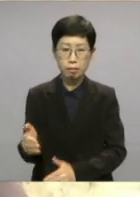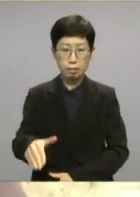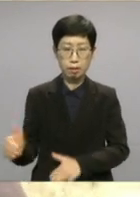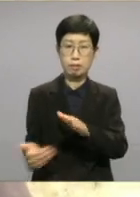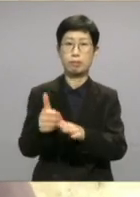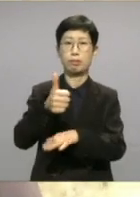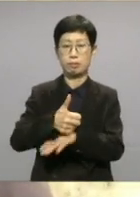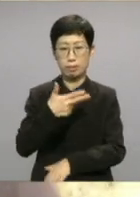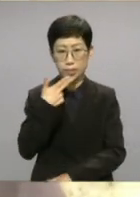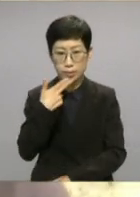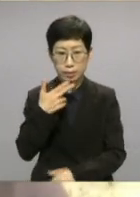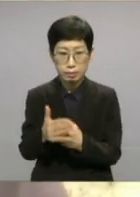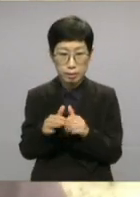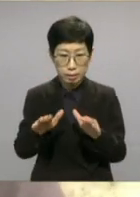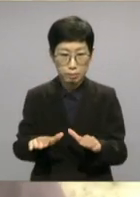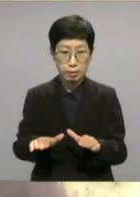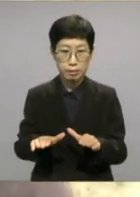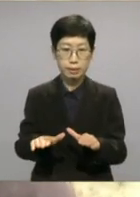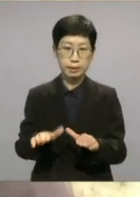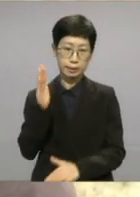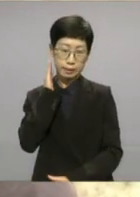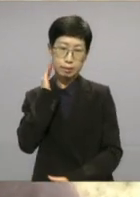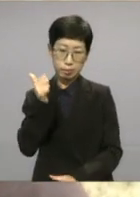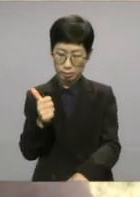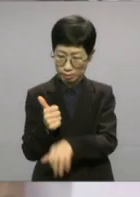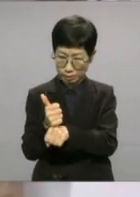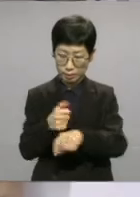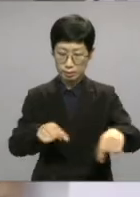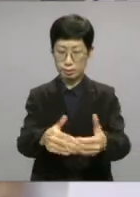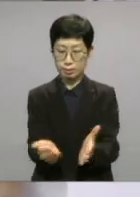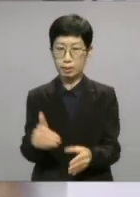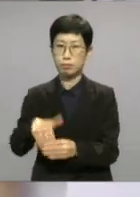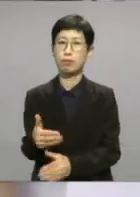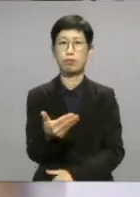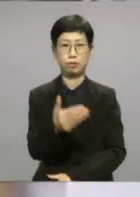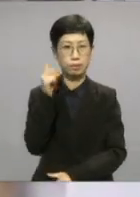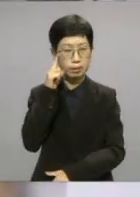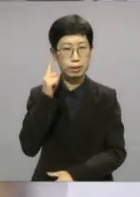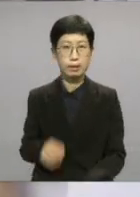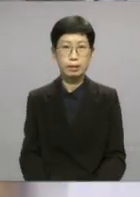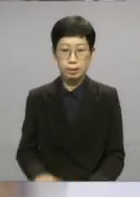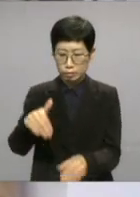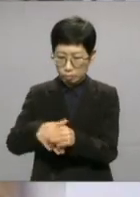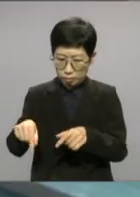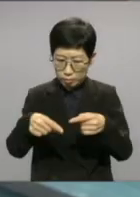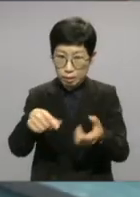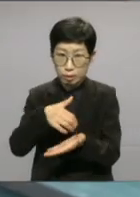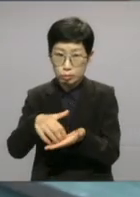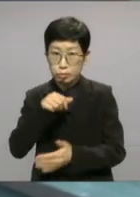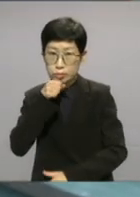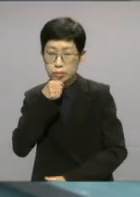이기라 배우는 힘다 앞이 매사리 마리마우트 헬라비 잔디디노 마리마우트. 다만 총선 투표율은 크게